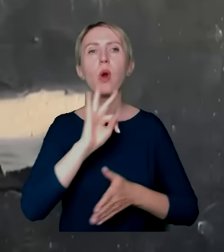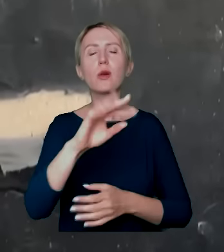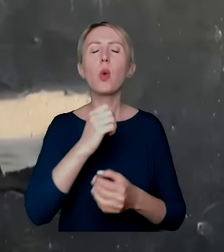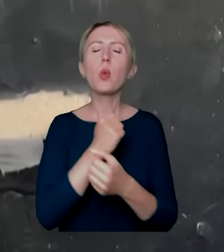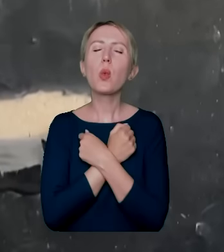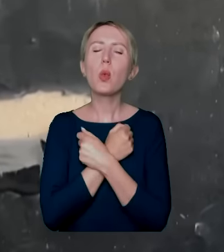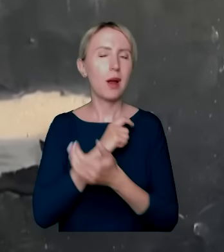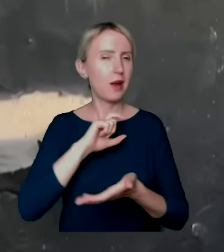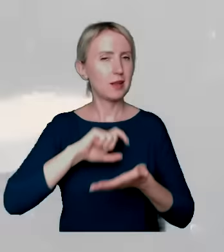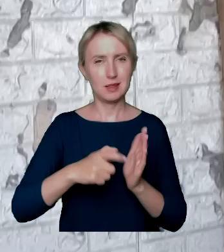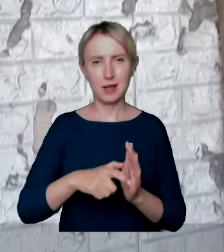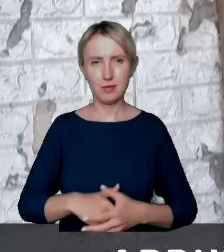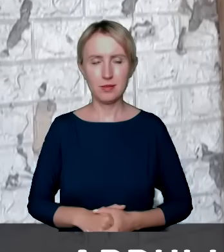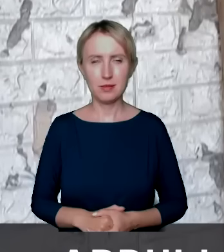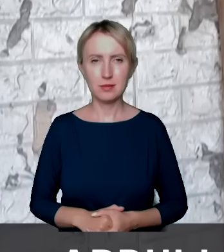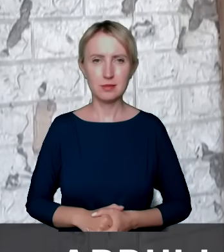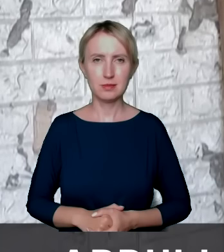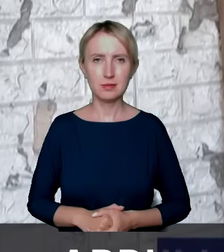zakładu.